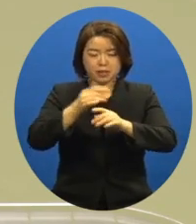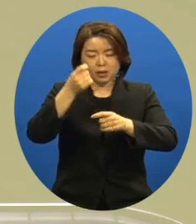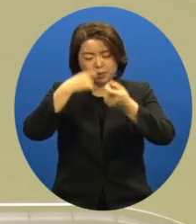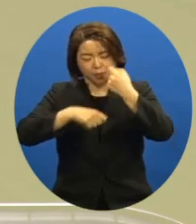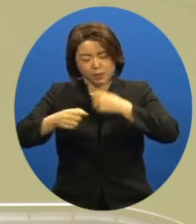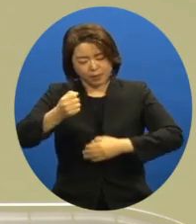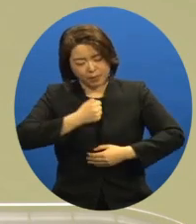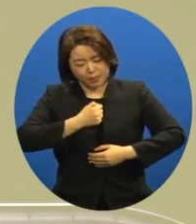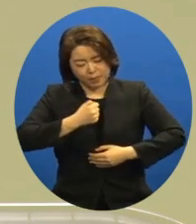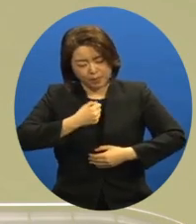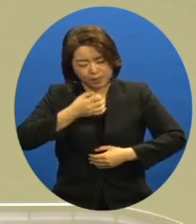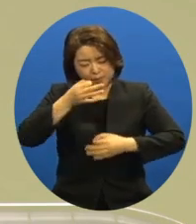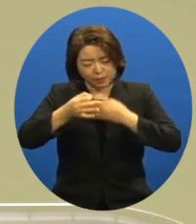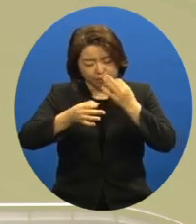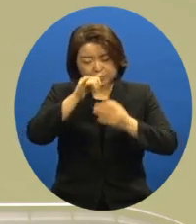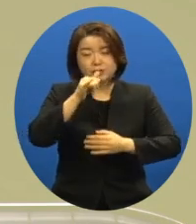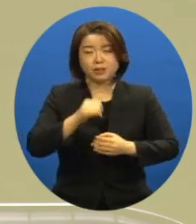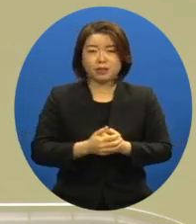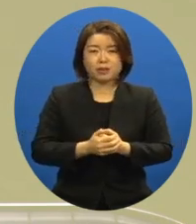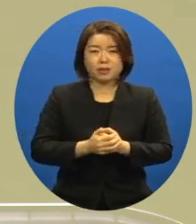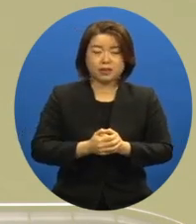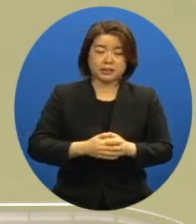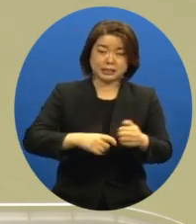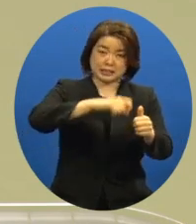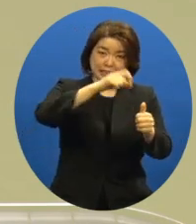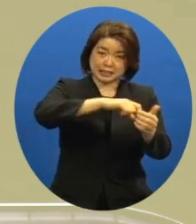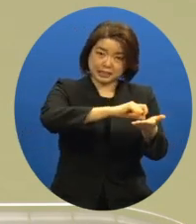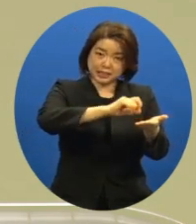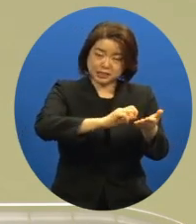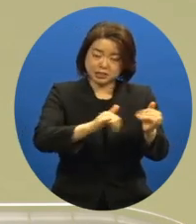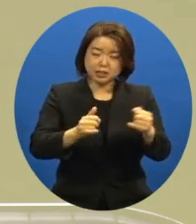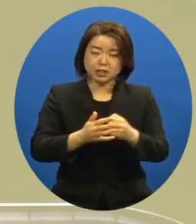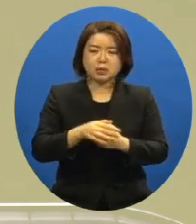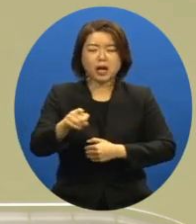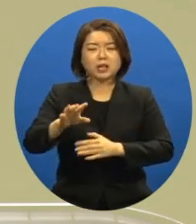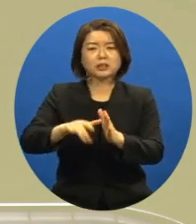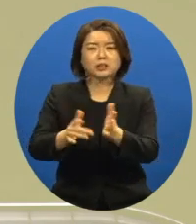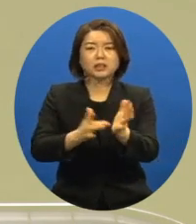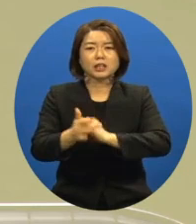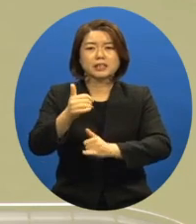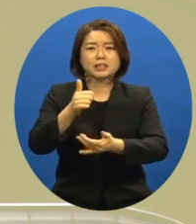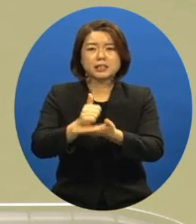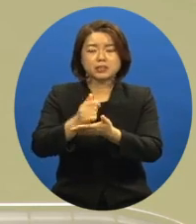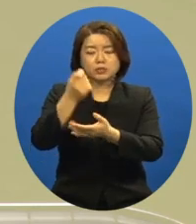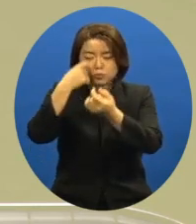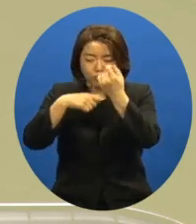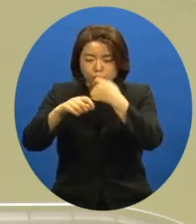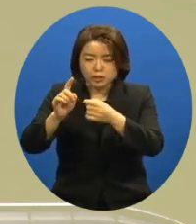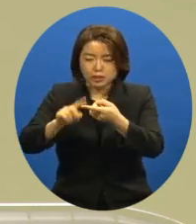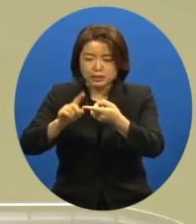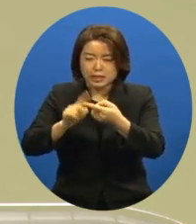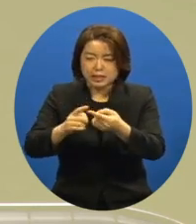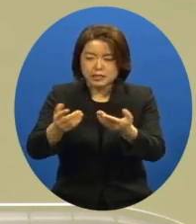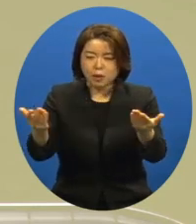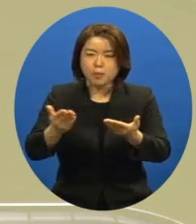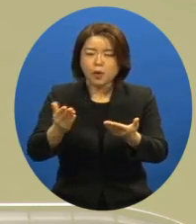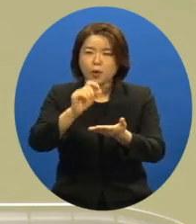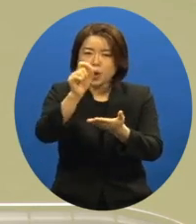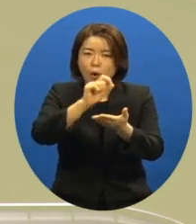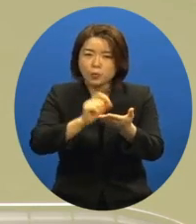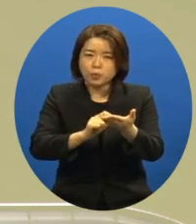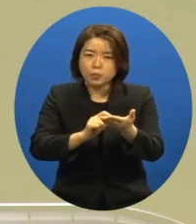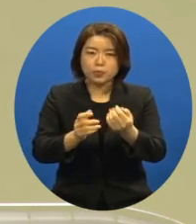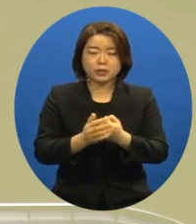하고 우셨습니다. 히브리서 기자는 그때 예수님이 우셨던 일에 대하여 이렇게 말씀합니다. 히브리서